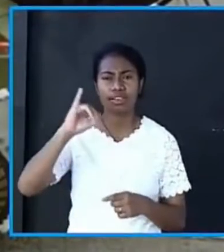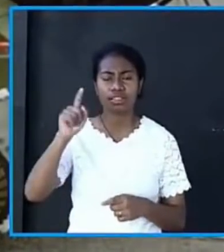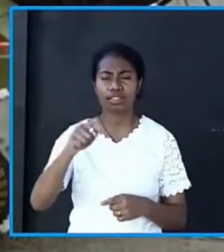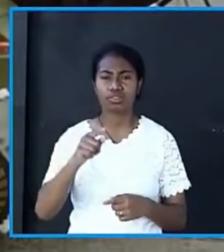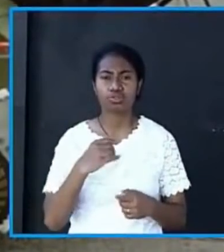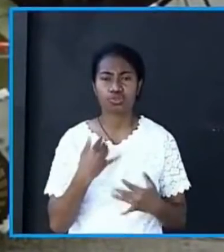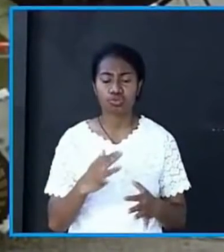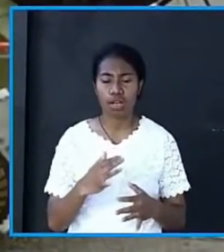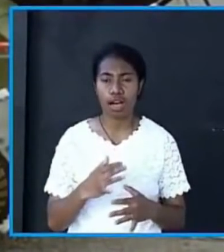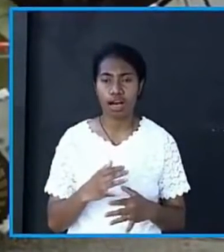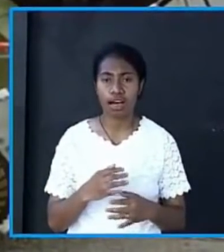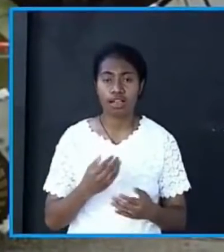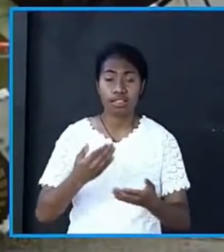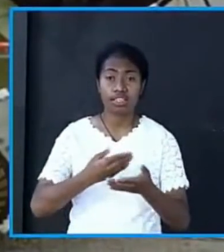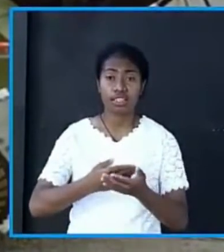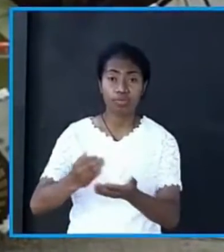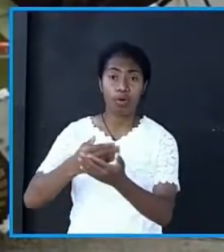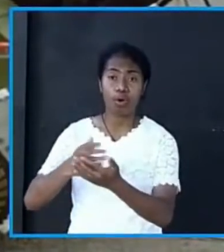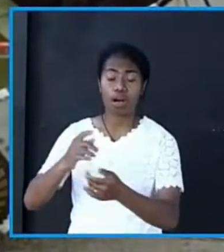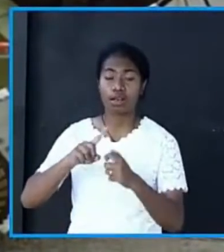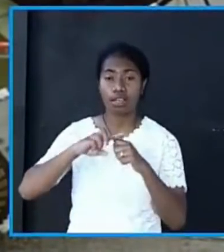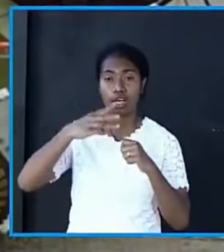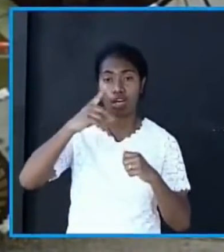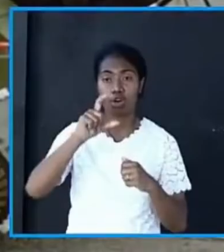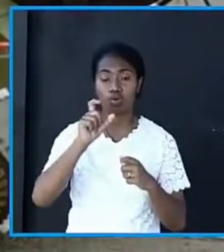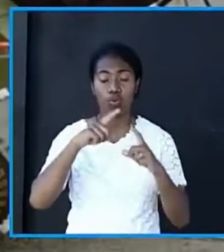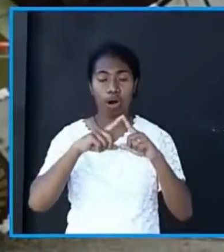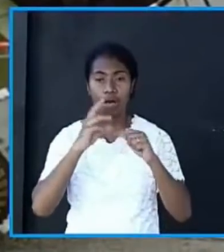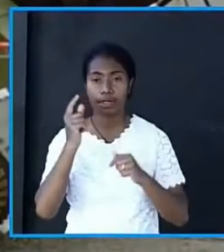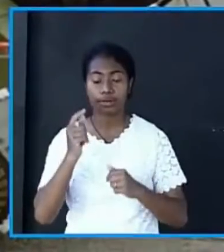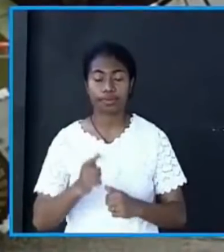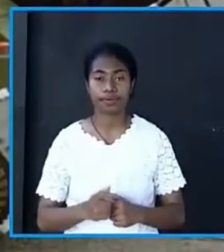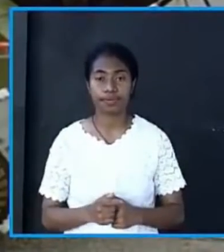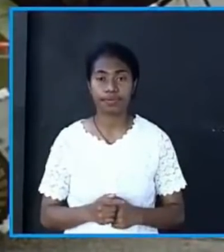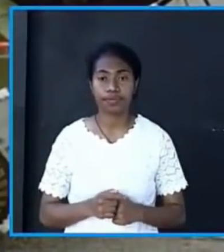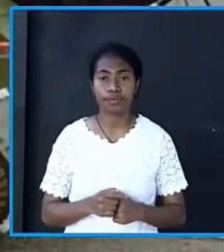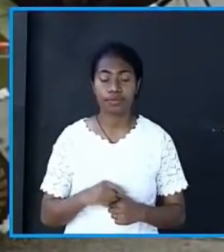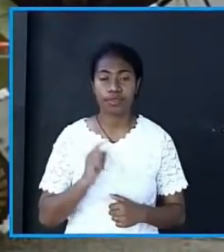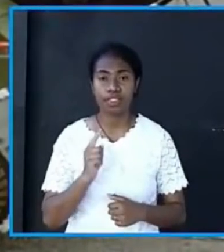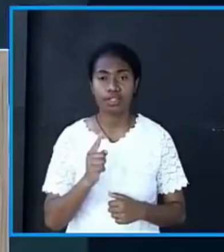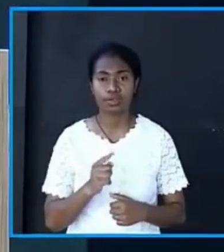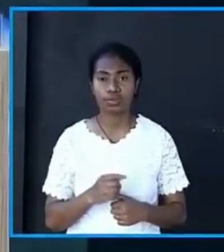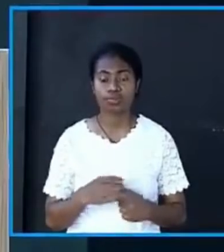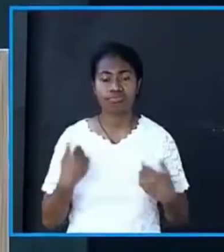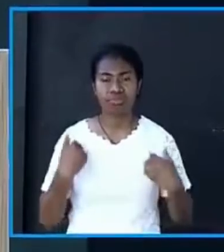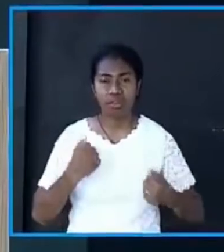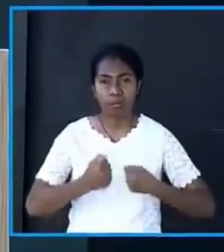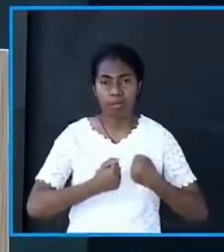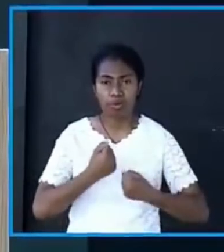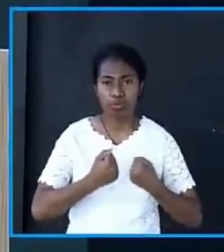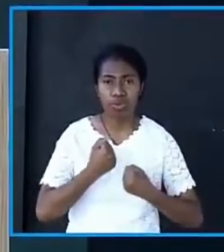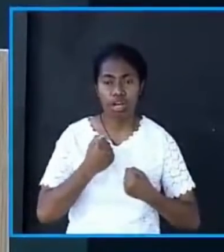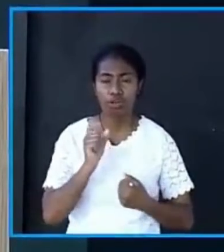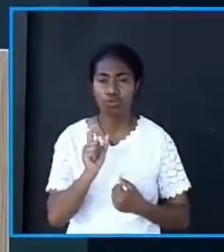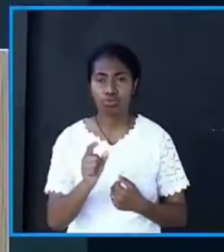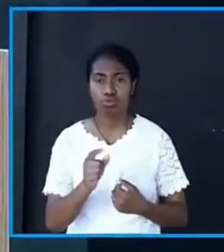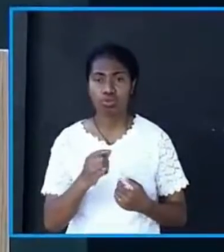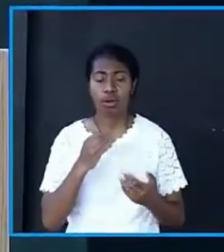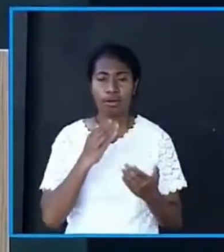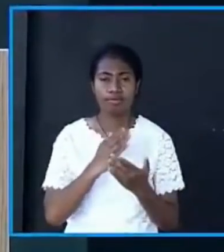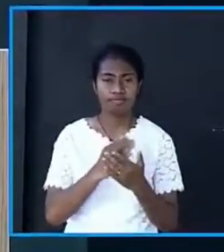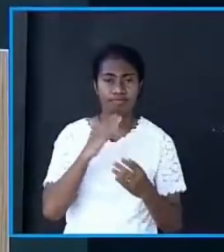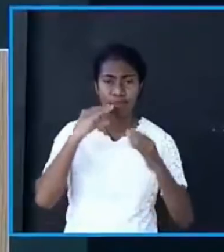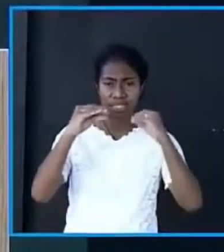ada korban diambil bahwa ke keluar bersama menggunakan robot untuk penyelidikan luar angkasa